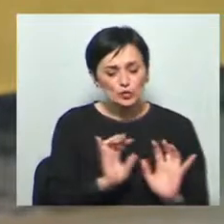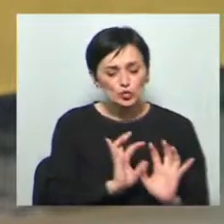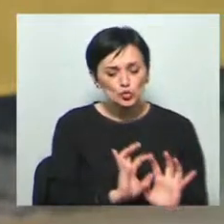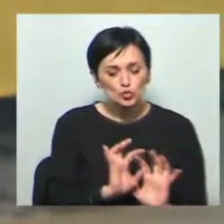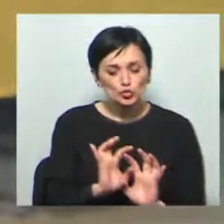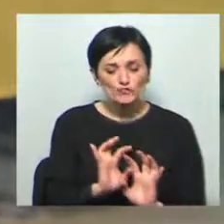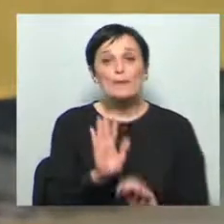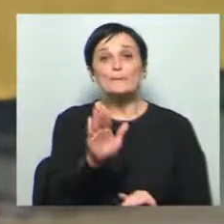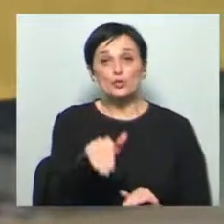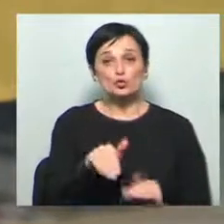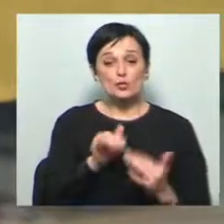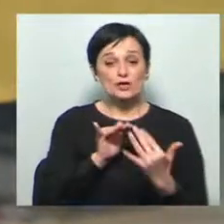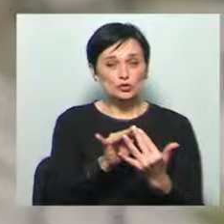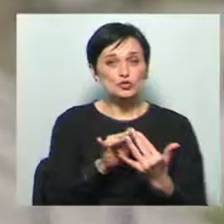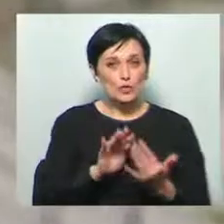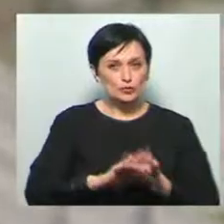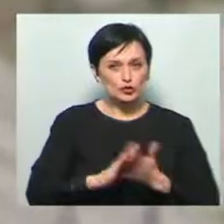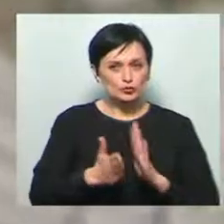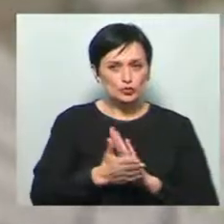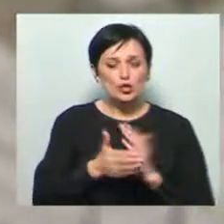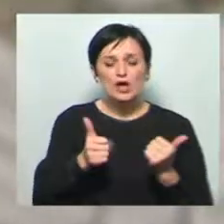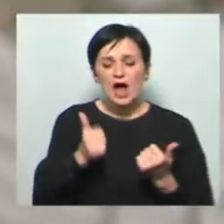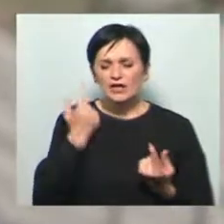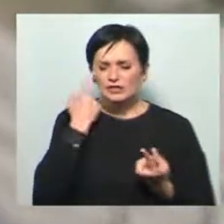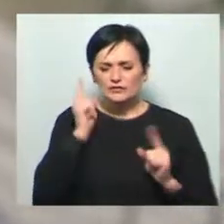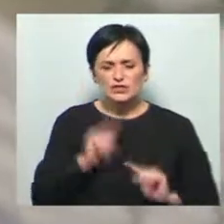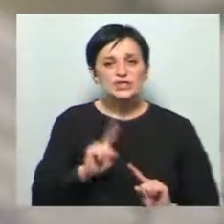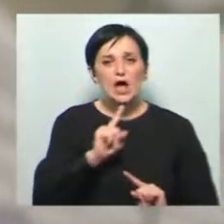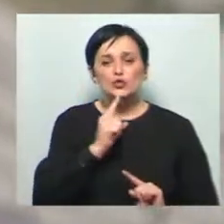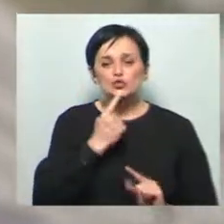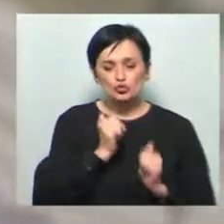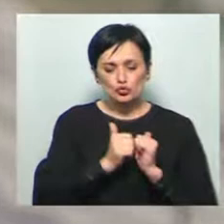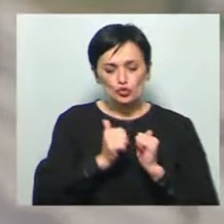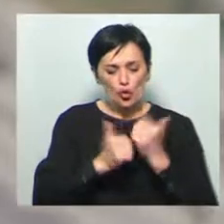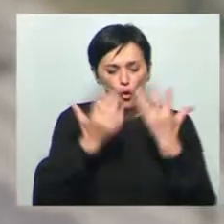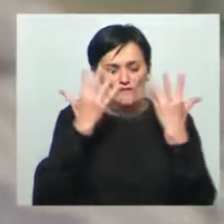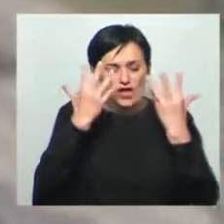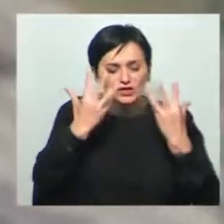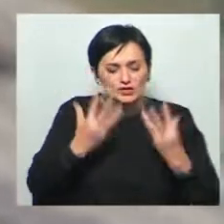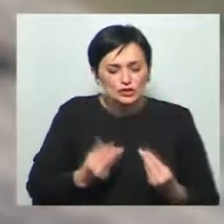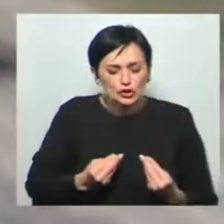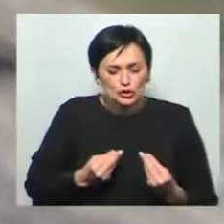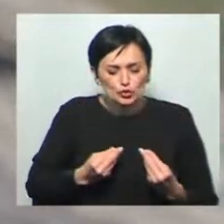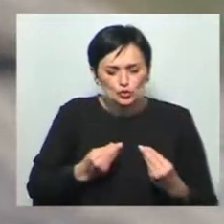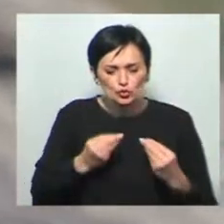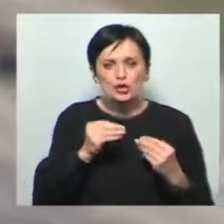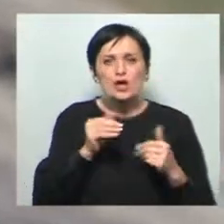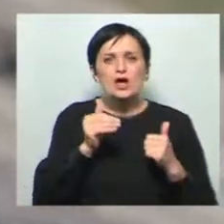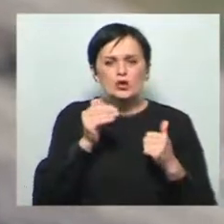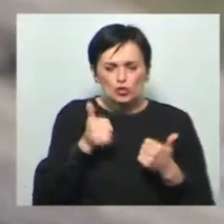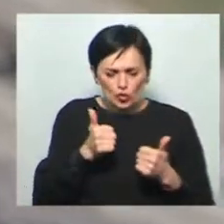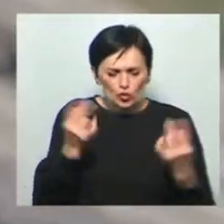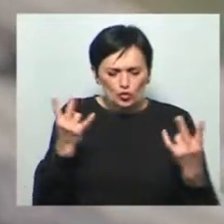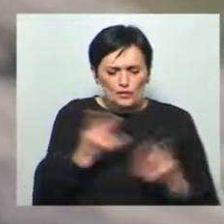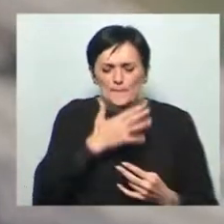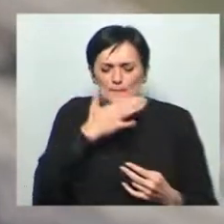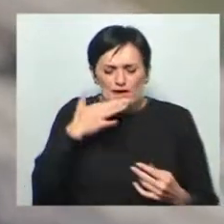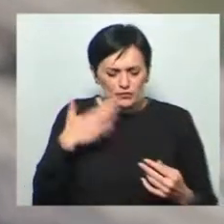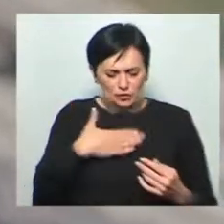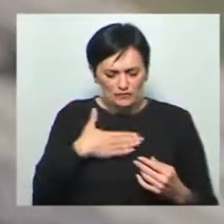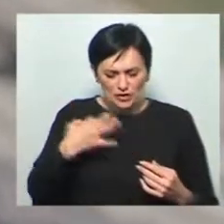ზრუნვა, მით უმეტეს ომის პირობებში. კარგად ვიცით, რა რთულია ყოველდღიურობასთან გამკლავება, რამდენი რამ ჭირდებათ ჩვენ